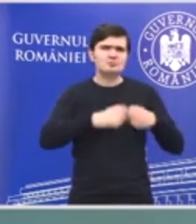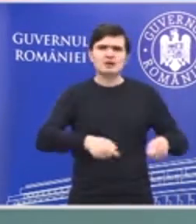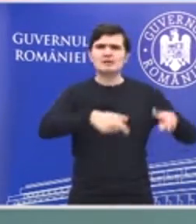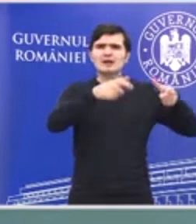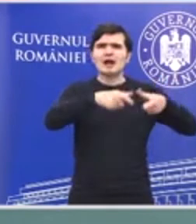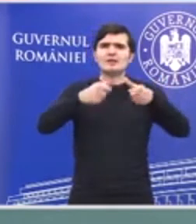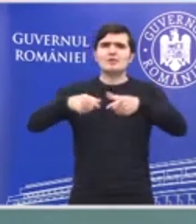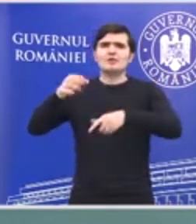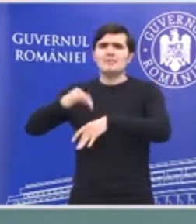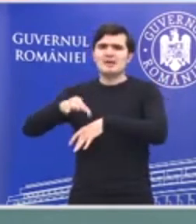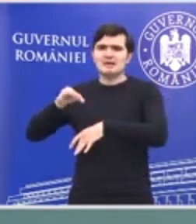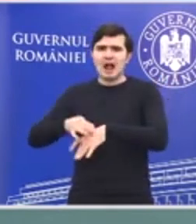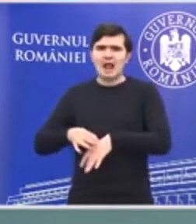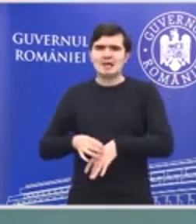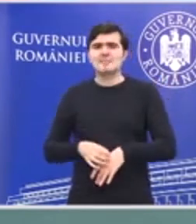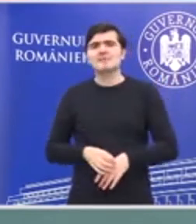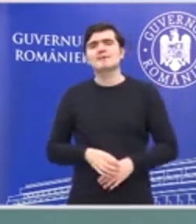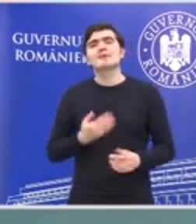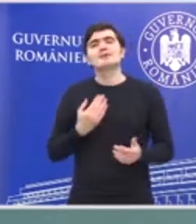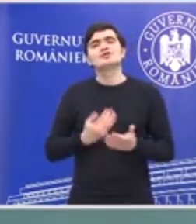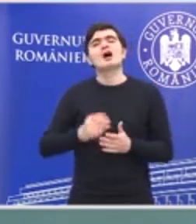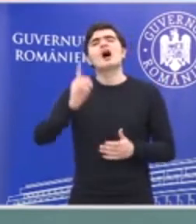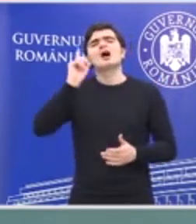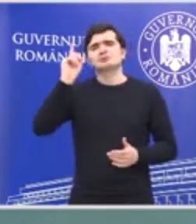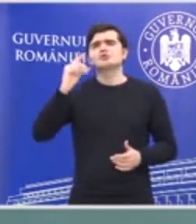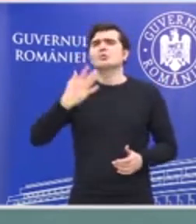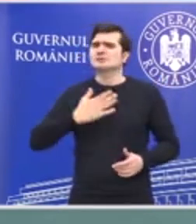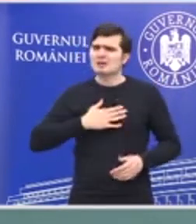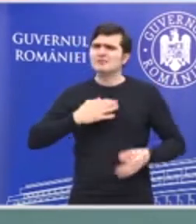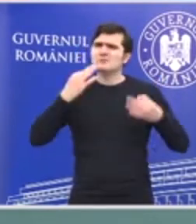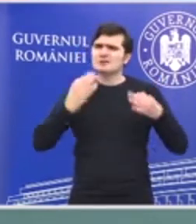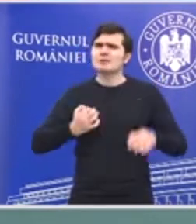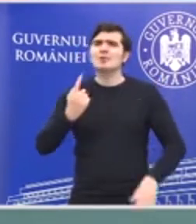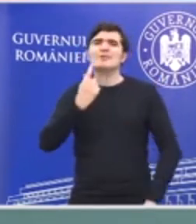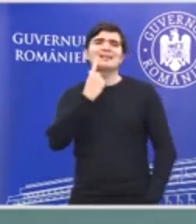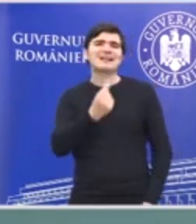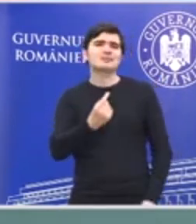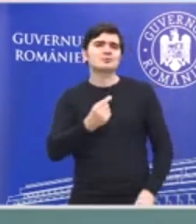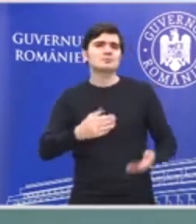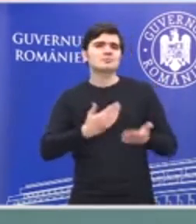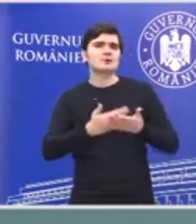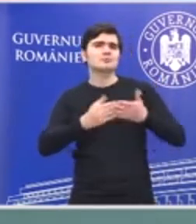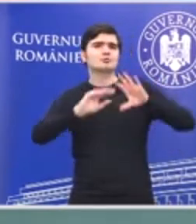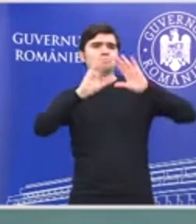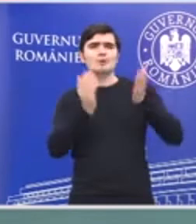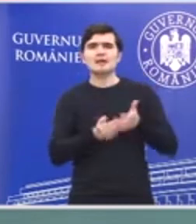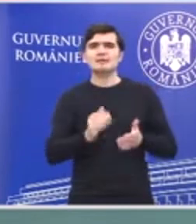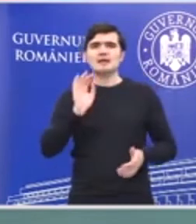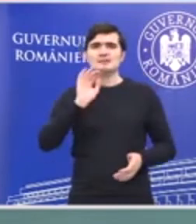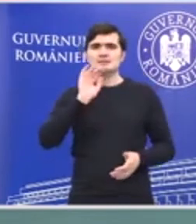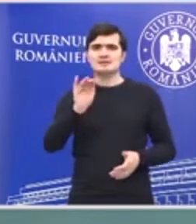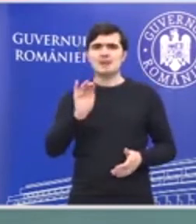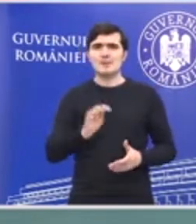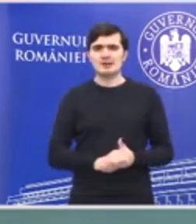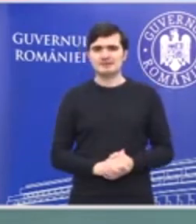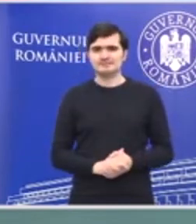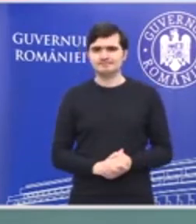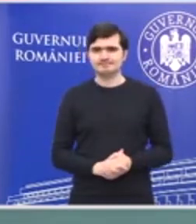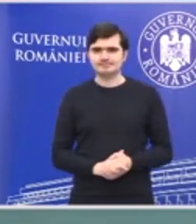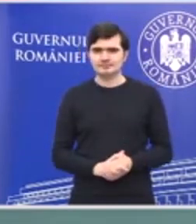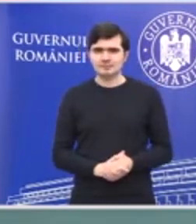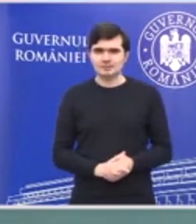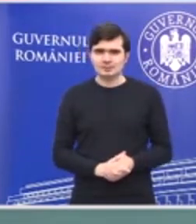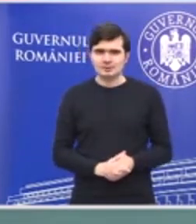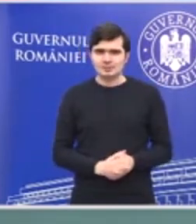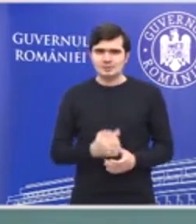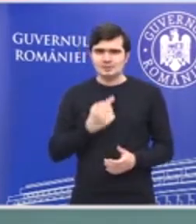medicale, așa încât vom avea cu siguranță răspunsuri la toate aceste întrebări. Varianta cu a doua doză